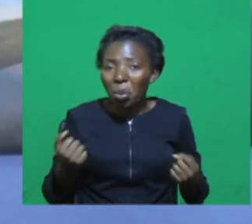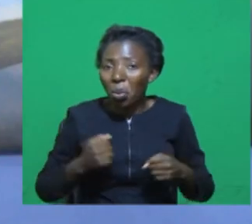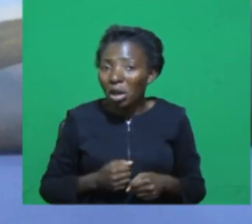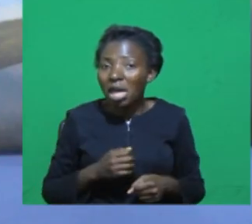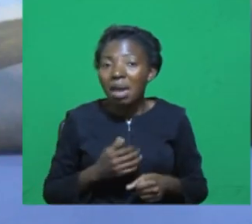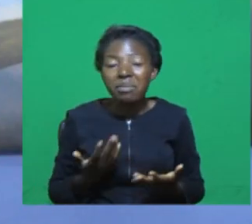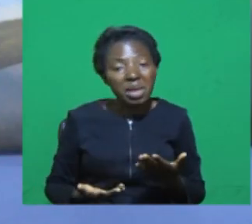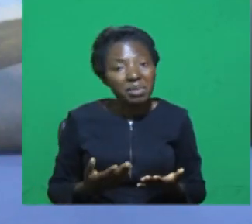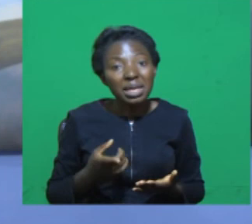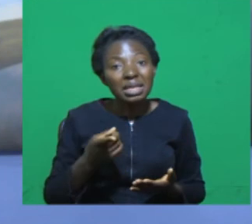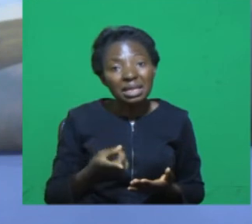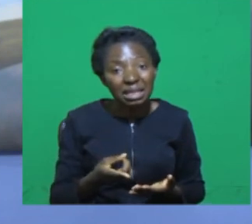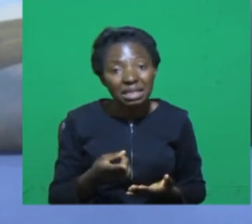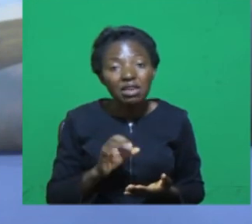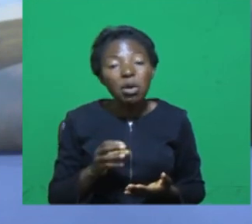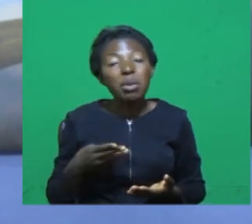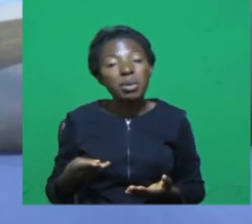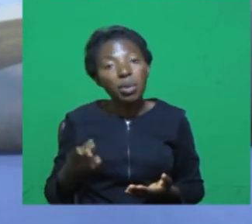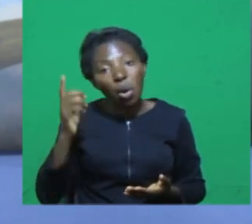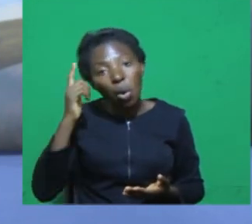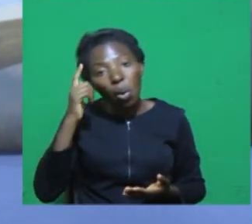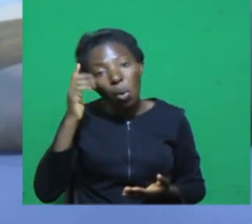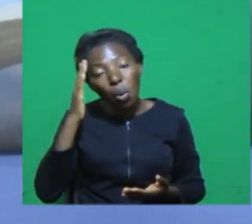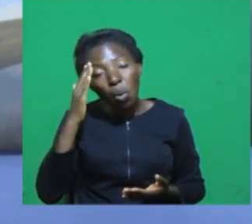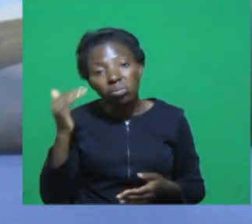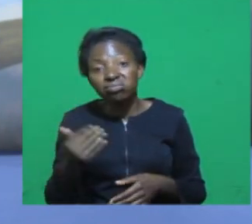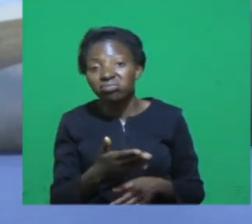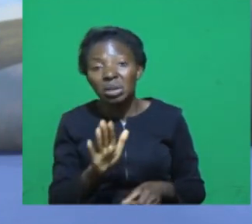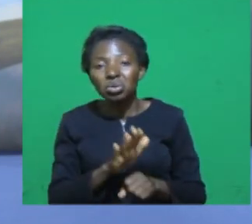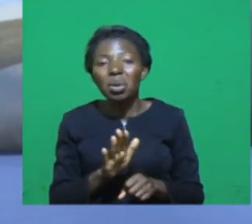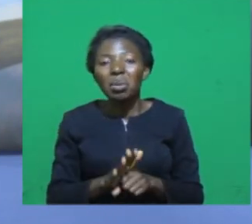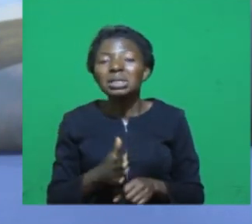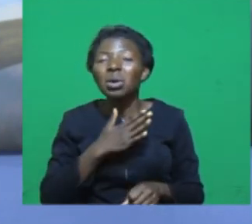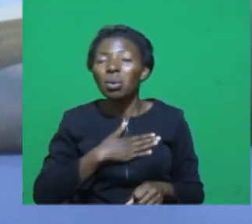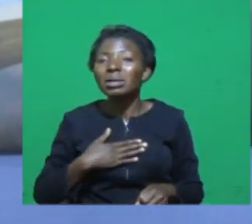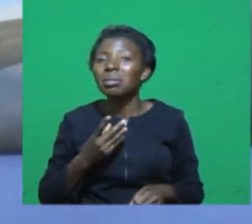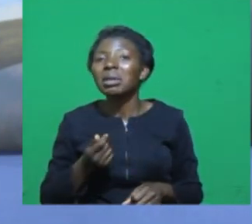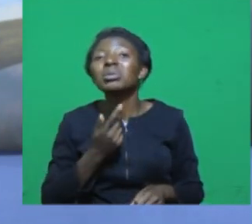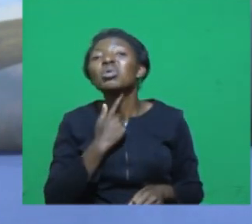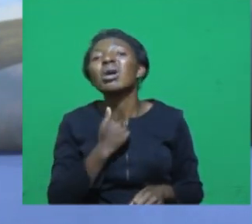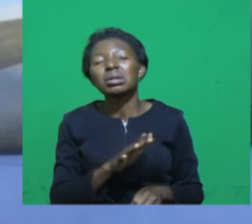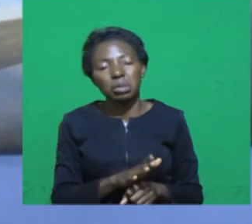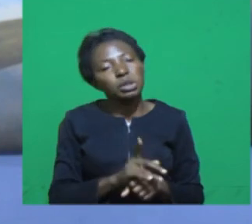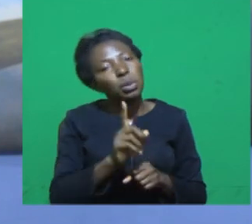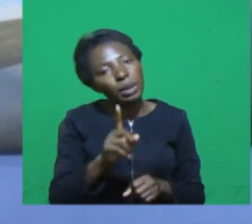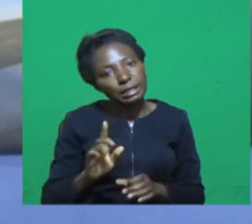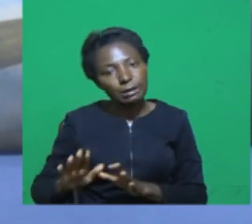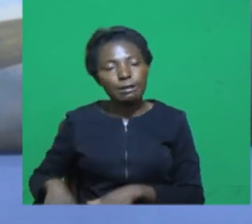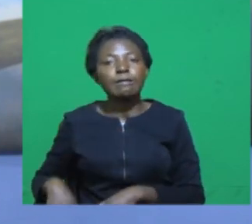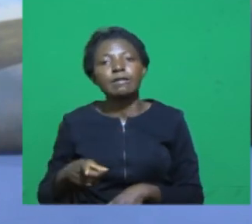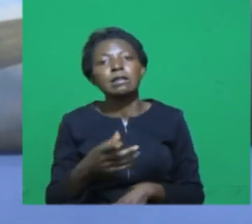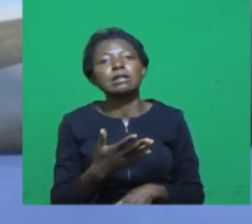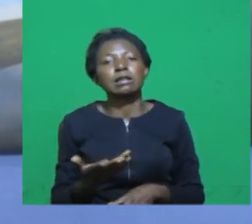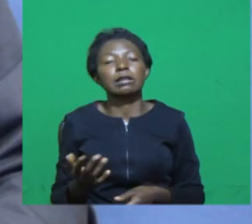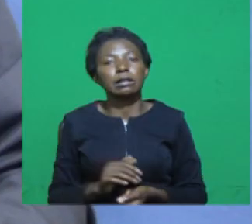acho achizikanwa kunzi dzinoshandiswa naJezebhel kuda kudhingura vanhu, iwewe nzvenga. Ameno,